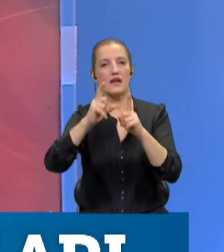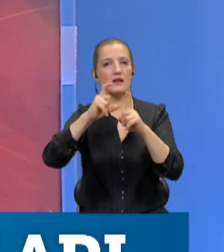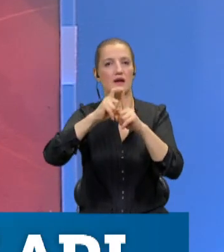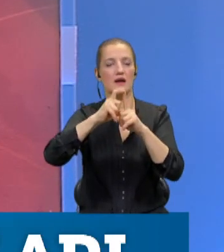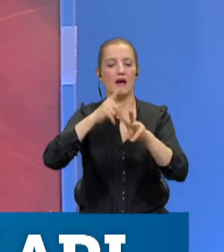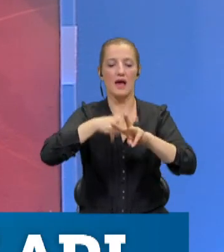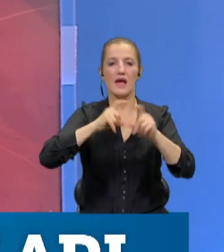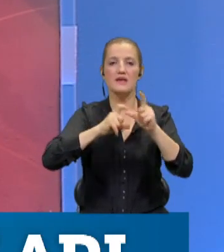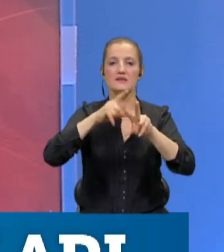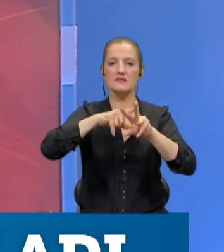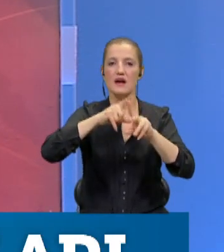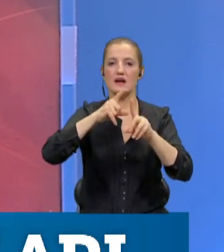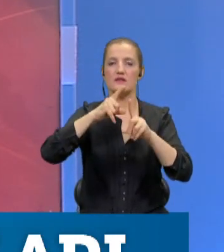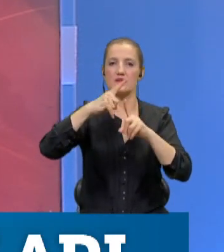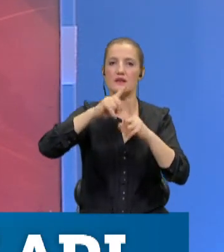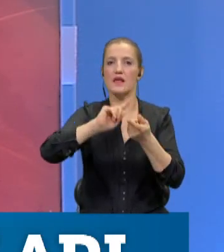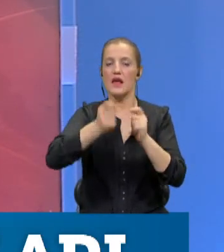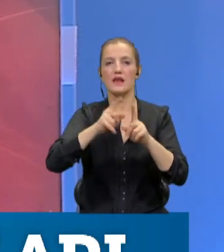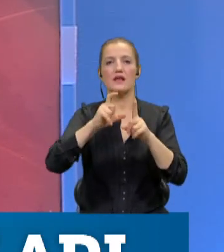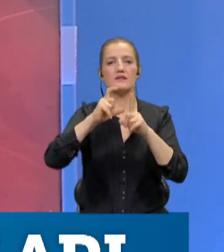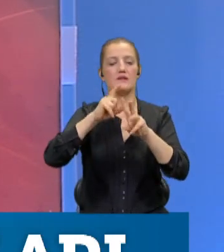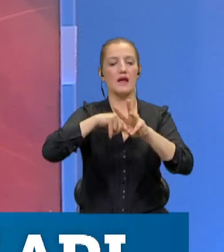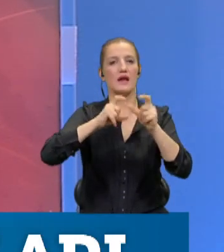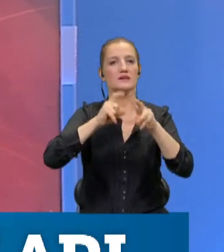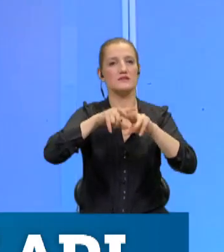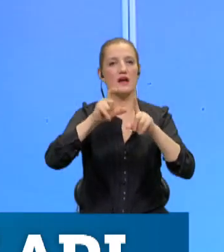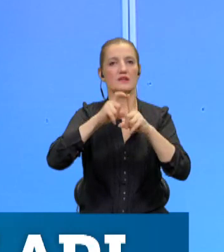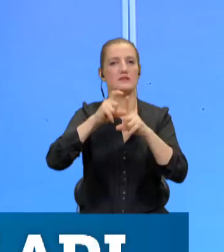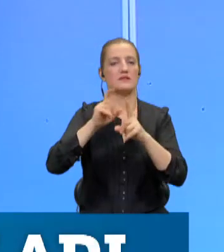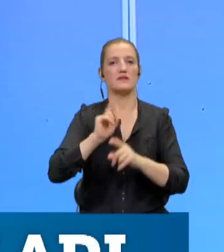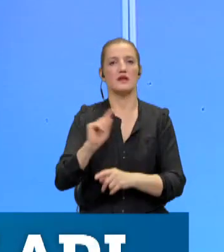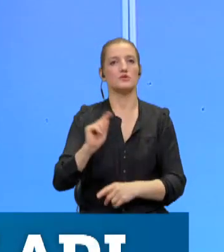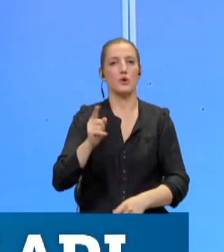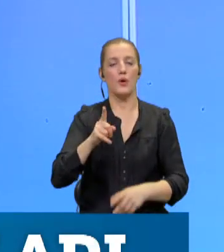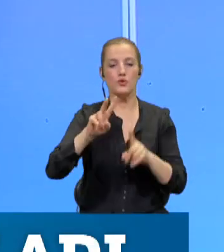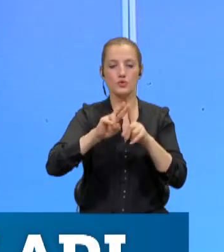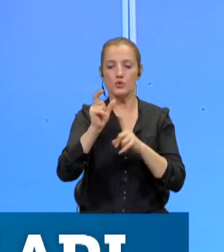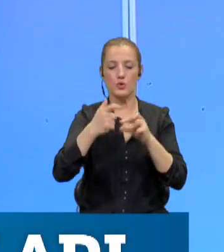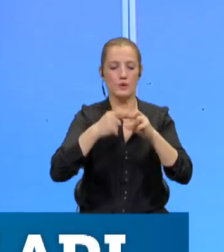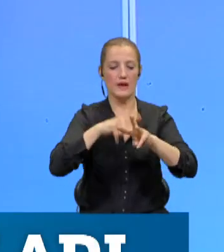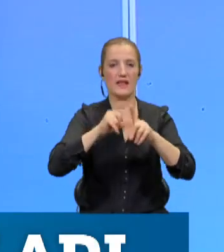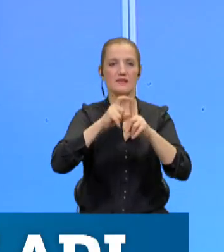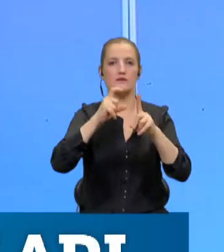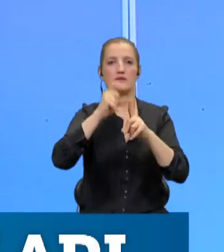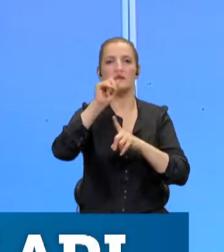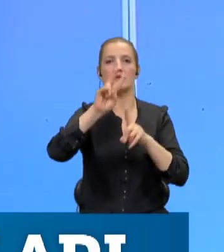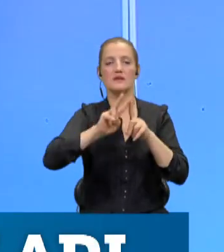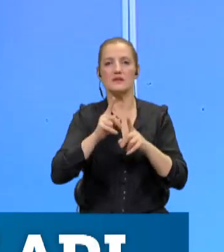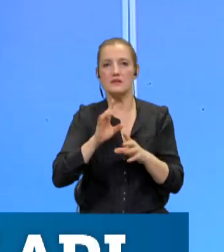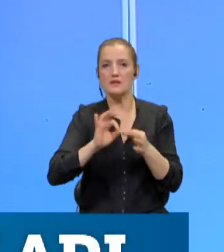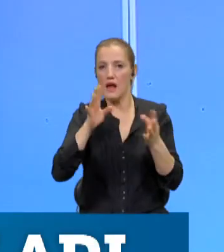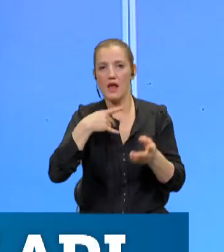sattı Esed yazıyorlardı ya Eser TV Nurettin bildiğin Nurettin yani Nureddin Ne yani ben ilk defa